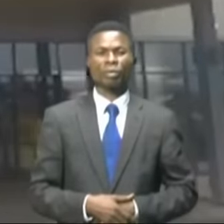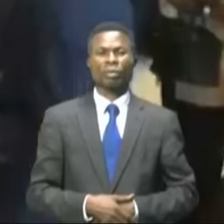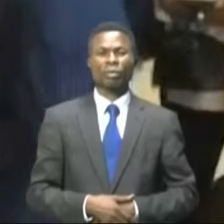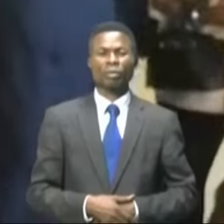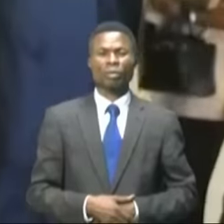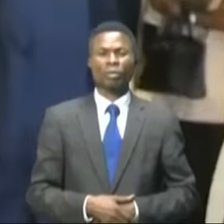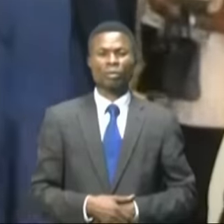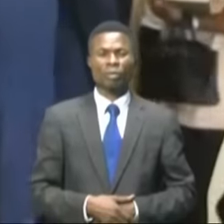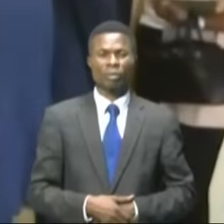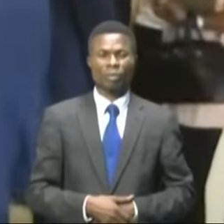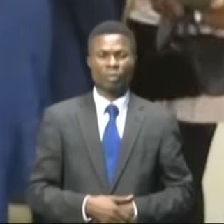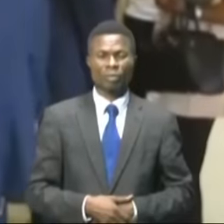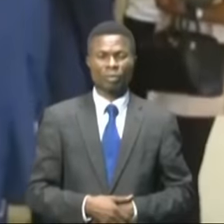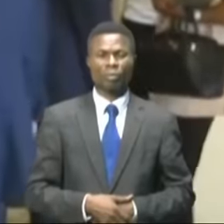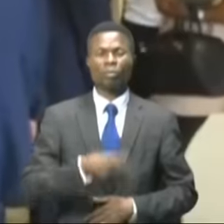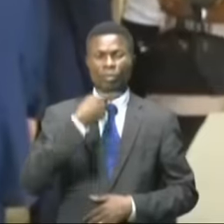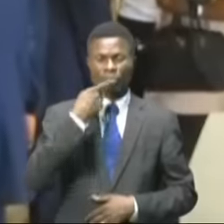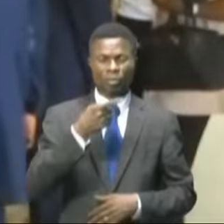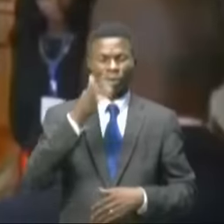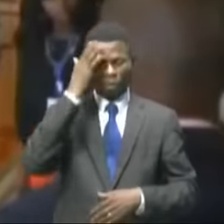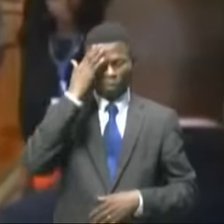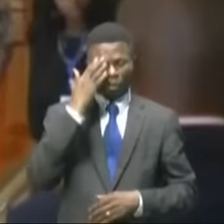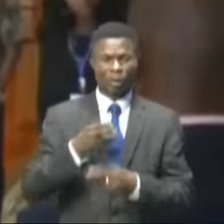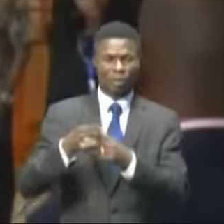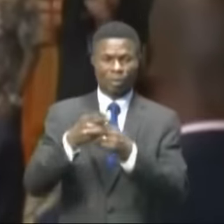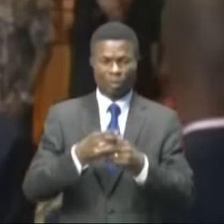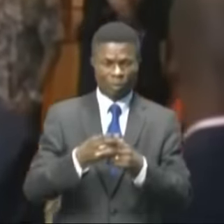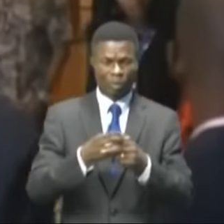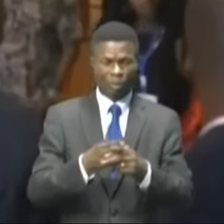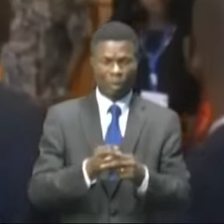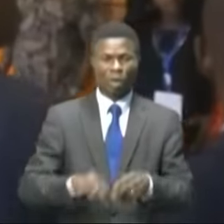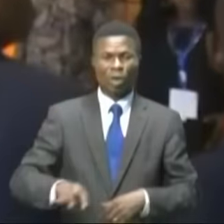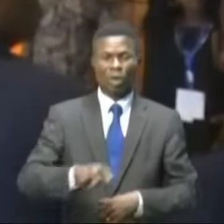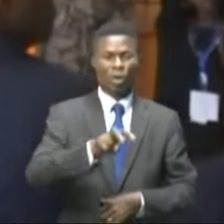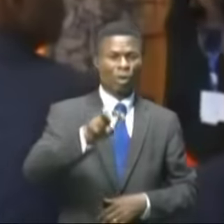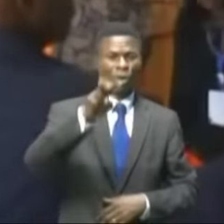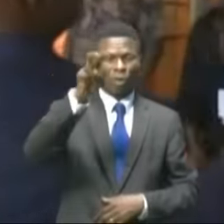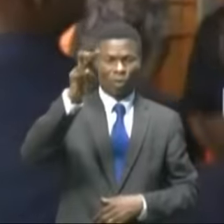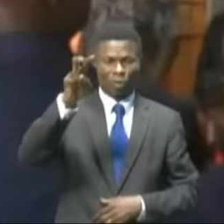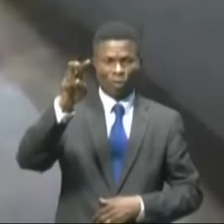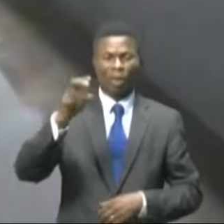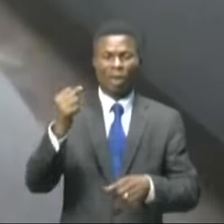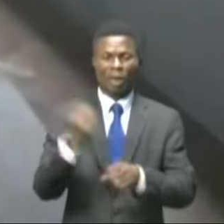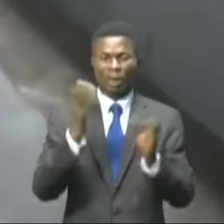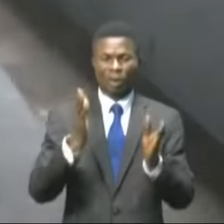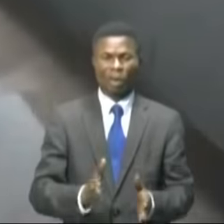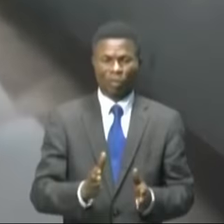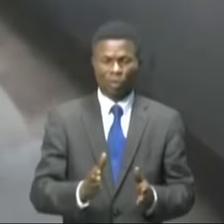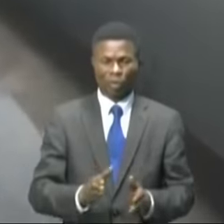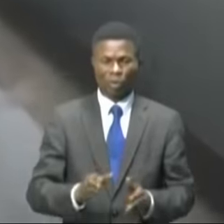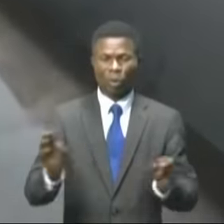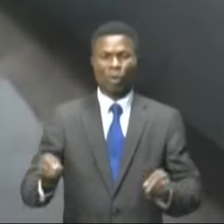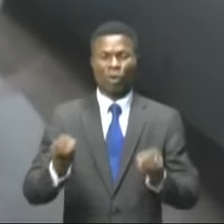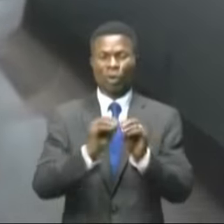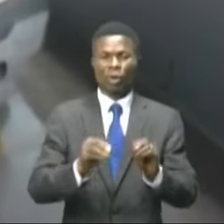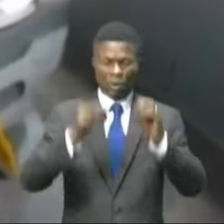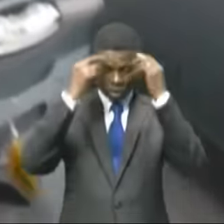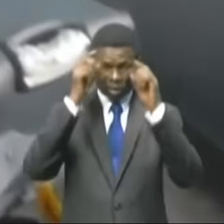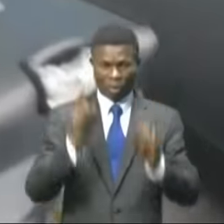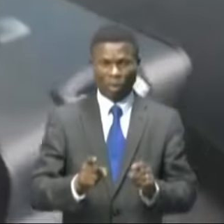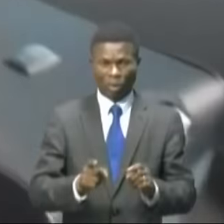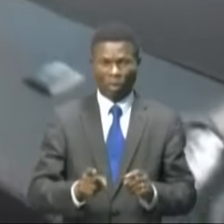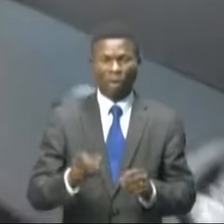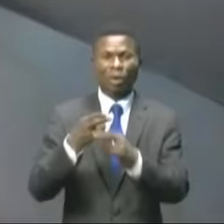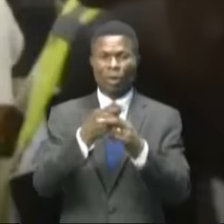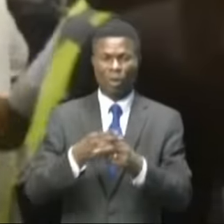C'est dans le but de s'assurer de la sécurité des passagers et équipages ainsi que de la mise en œuvre des mesures visant la